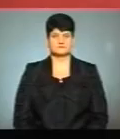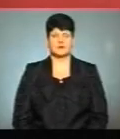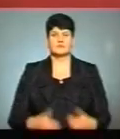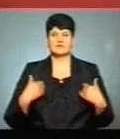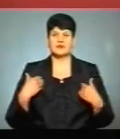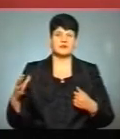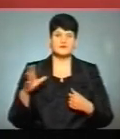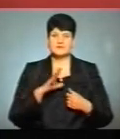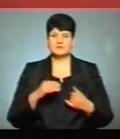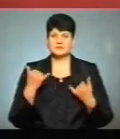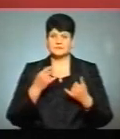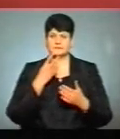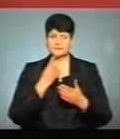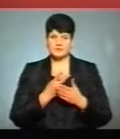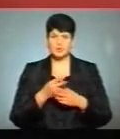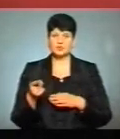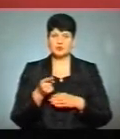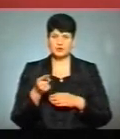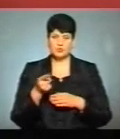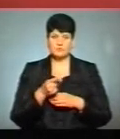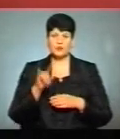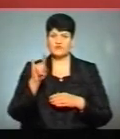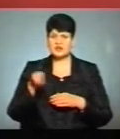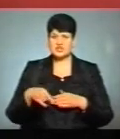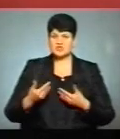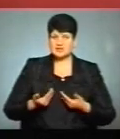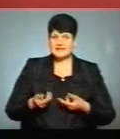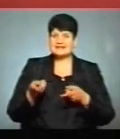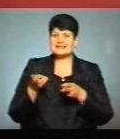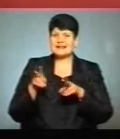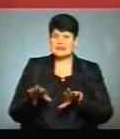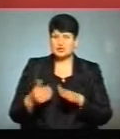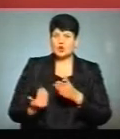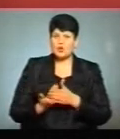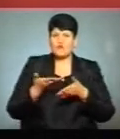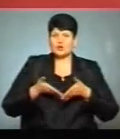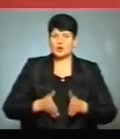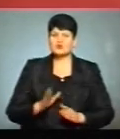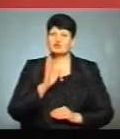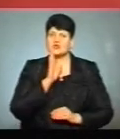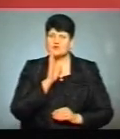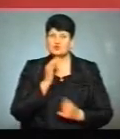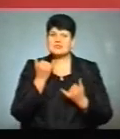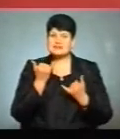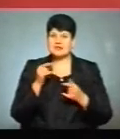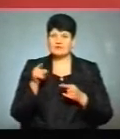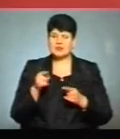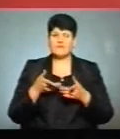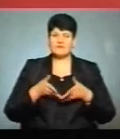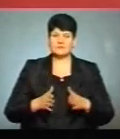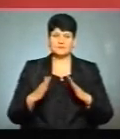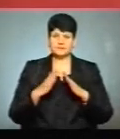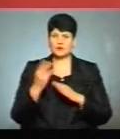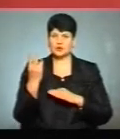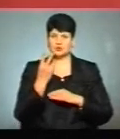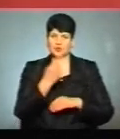Ми вітання всім, хто зараз з нами. У Тернополі у вікні життя залишили новонароджену дівчинку. Зараз вона перебуває у пологовому будинку 2-ї